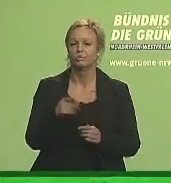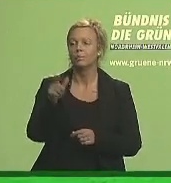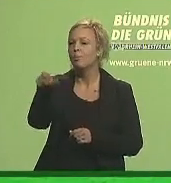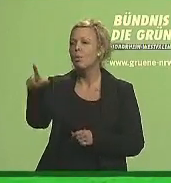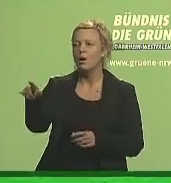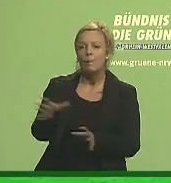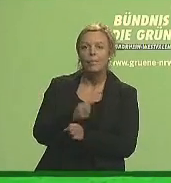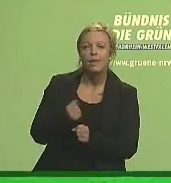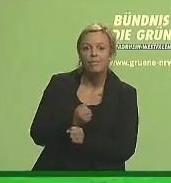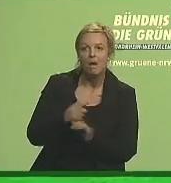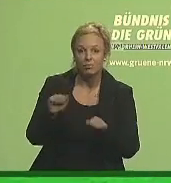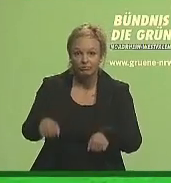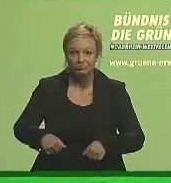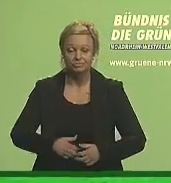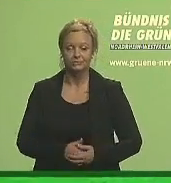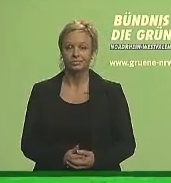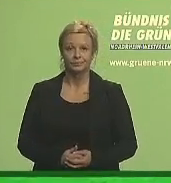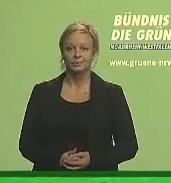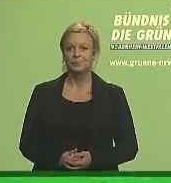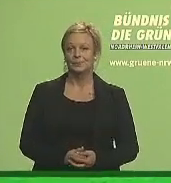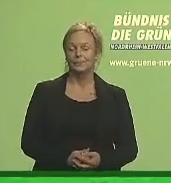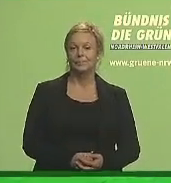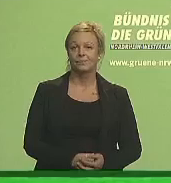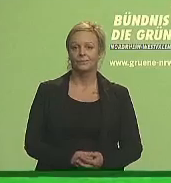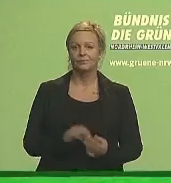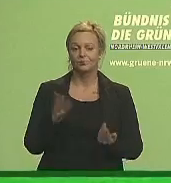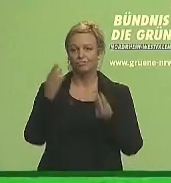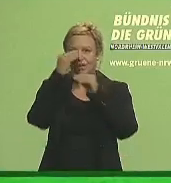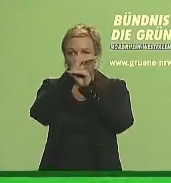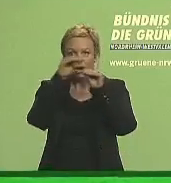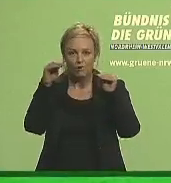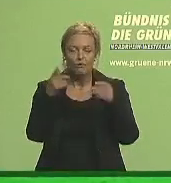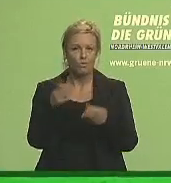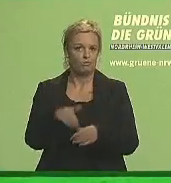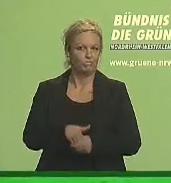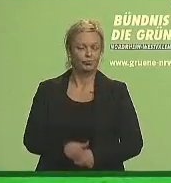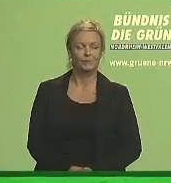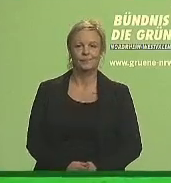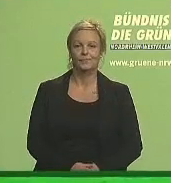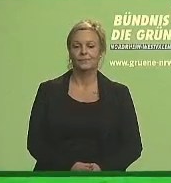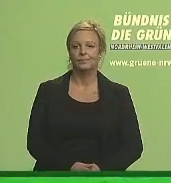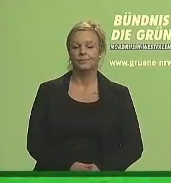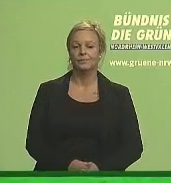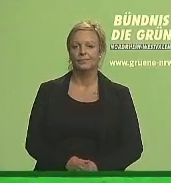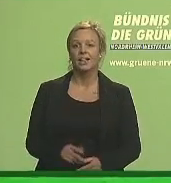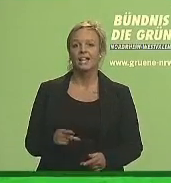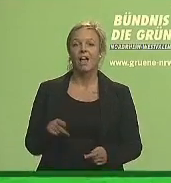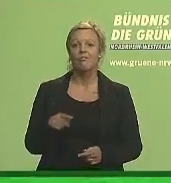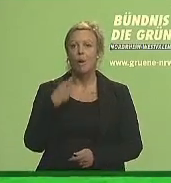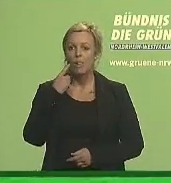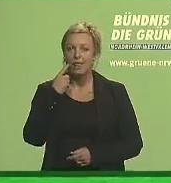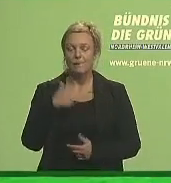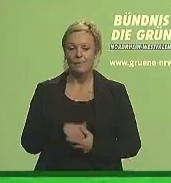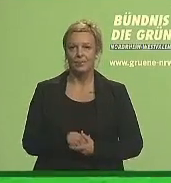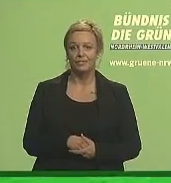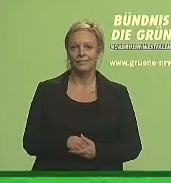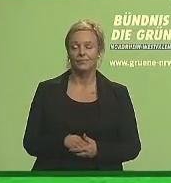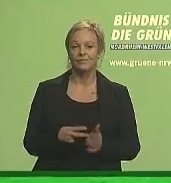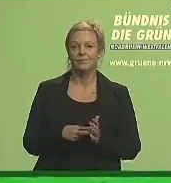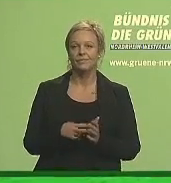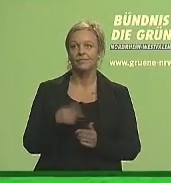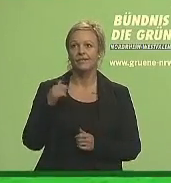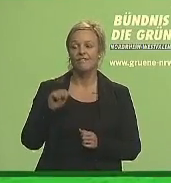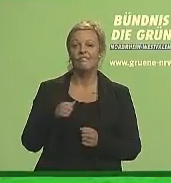mitmachen lassen kann und auch informieren kann. Aus dem KV Lippe, getestet im Wahlkampf